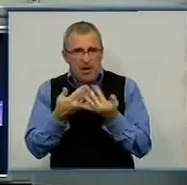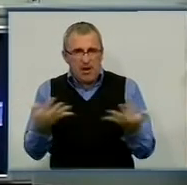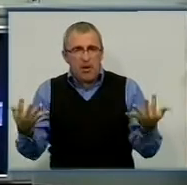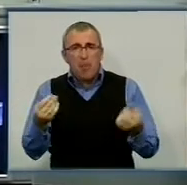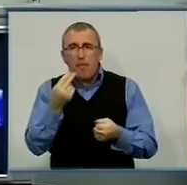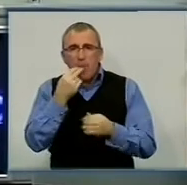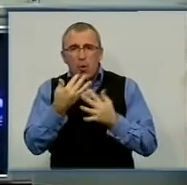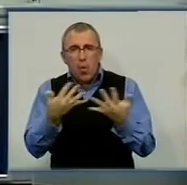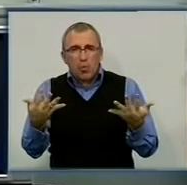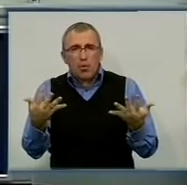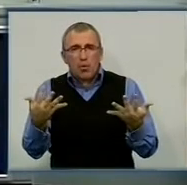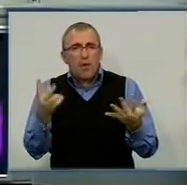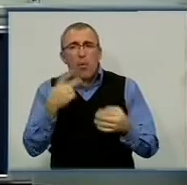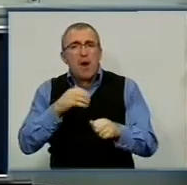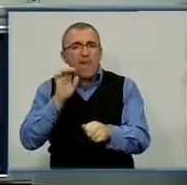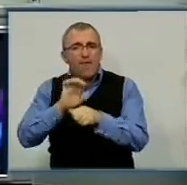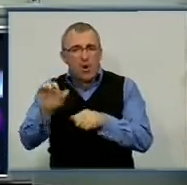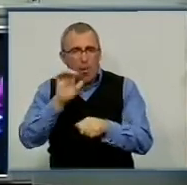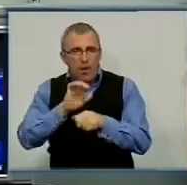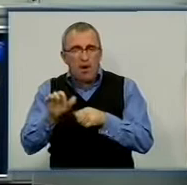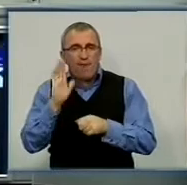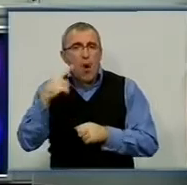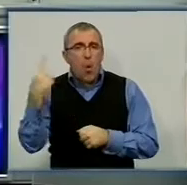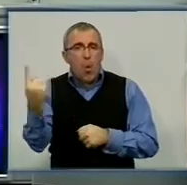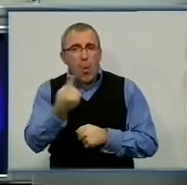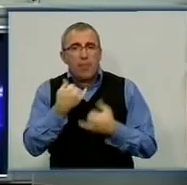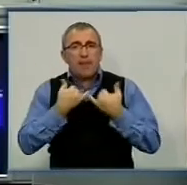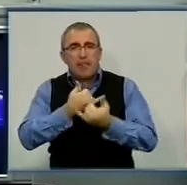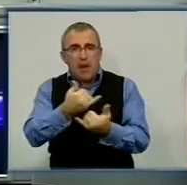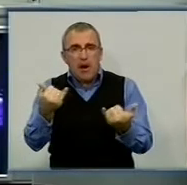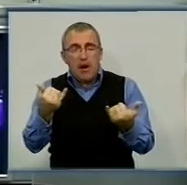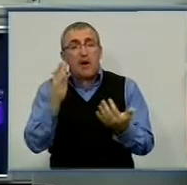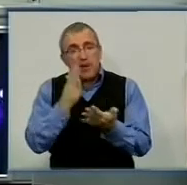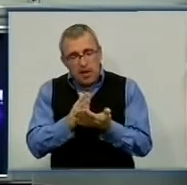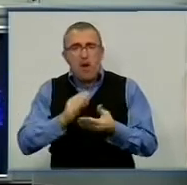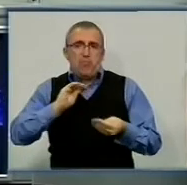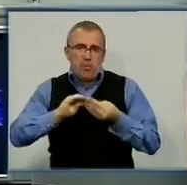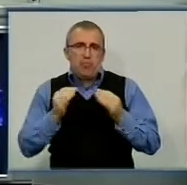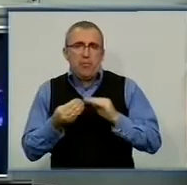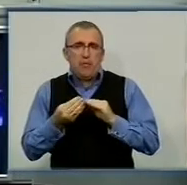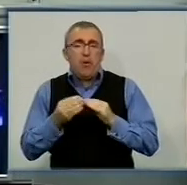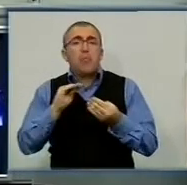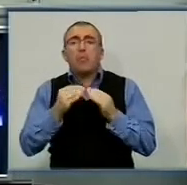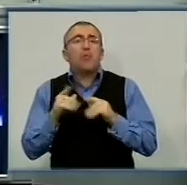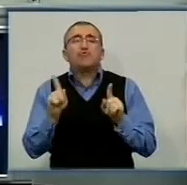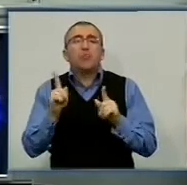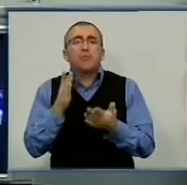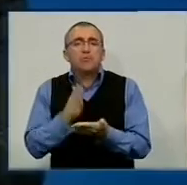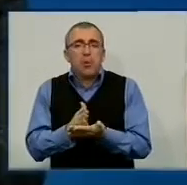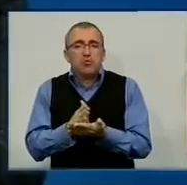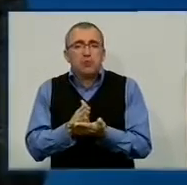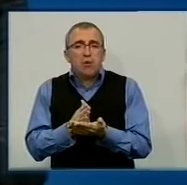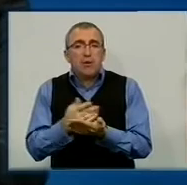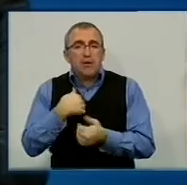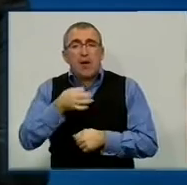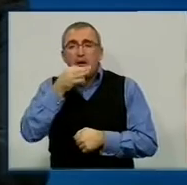продукції яку ми виробляємо в області для то але Єй проблема проблема В чому заключається е ну